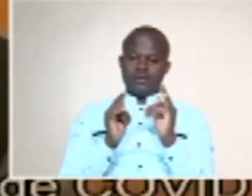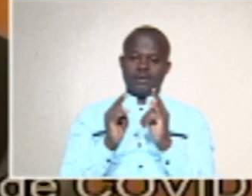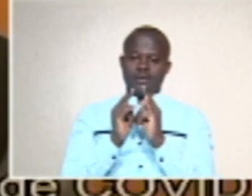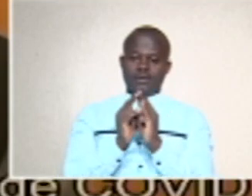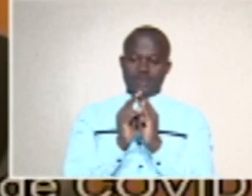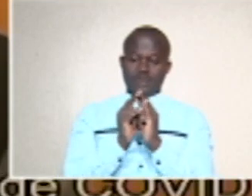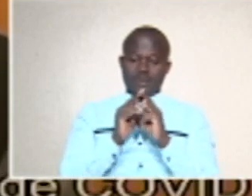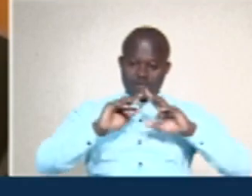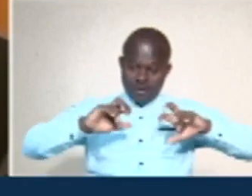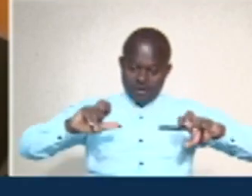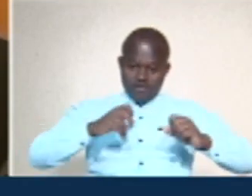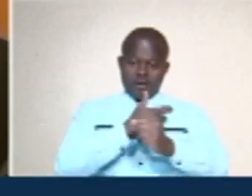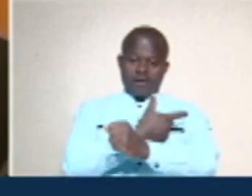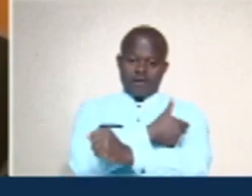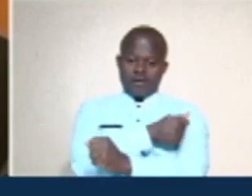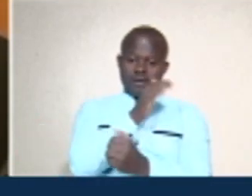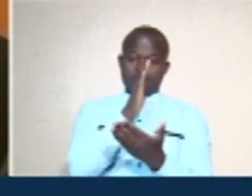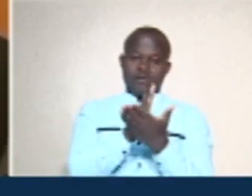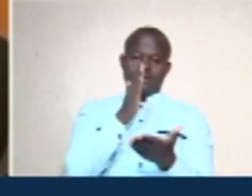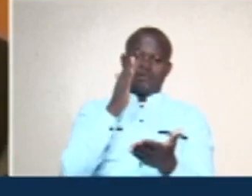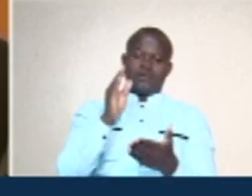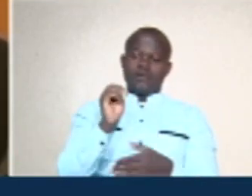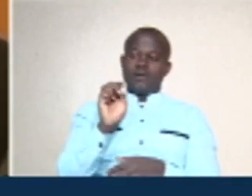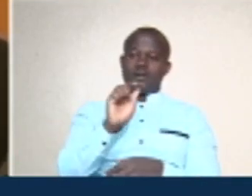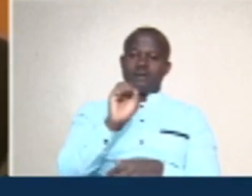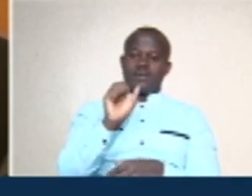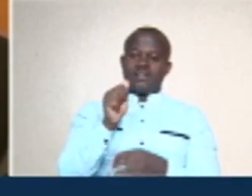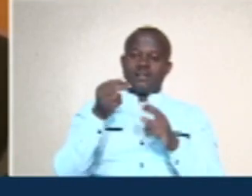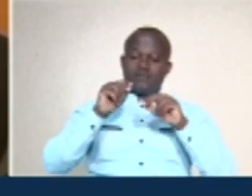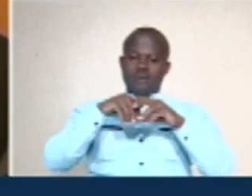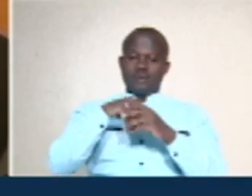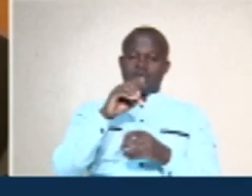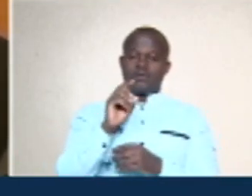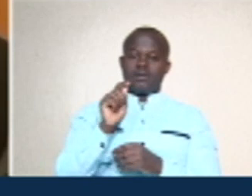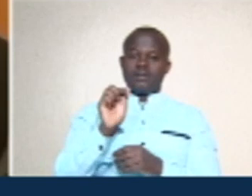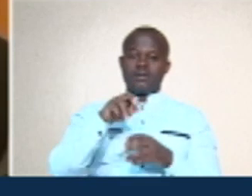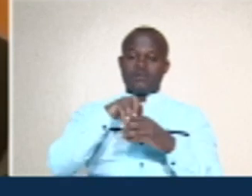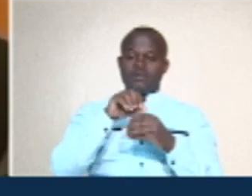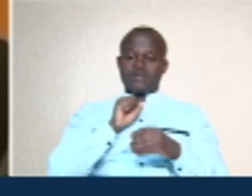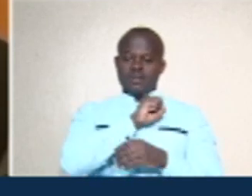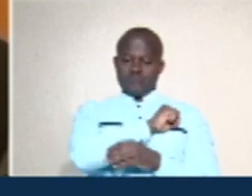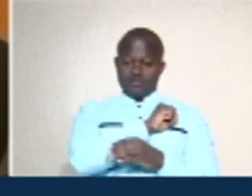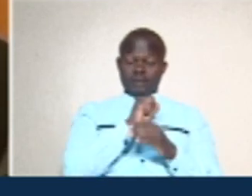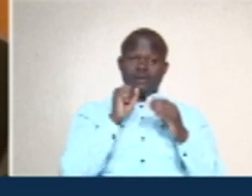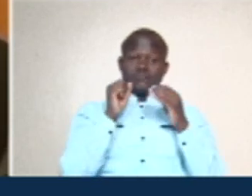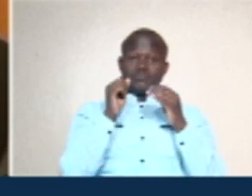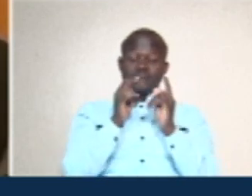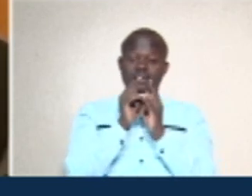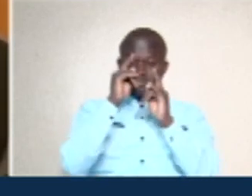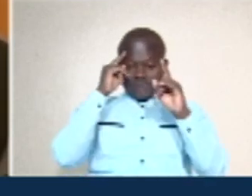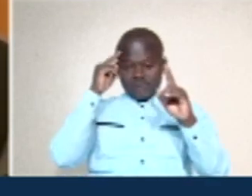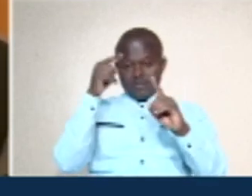inama yiga kwikingira no kurandura imbasa muri Afurika yaberaga I Dakar muri Senegal ni inama rero igamije